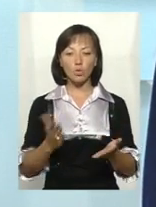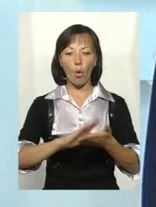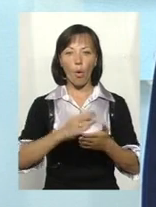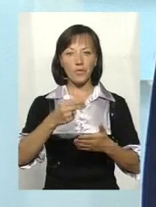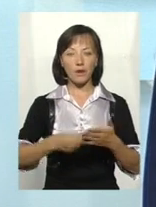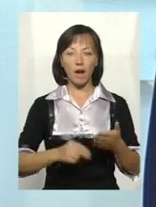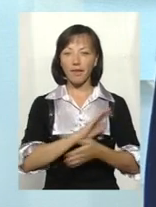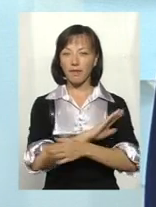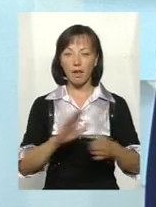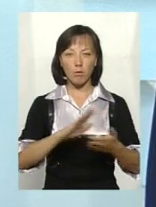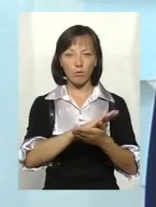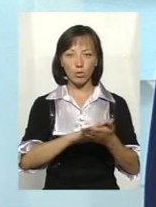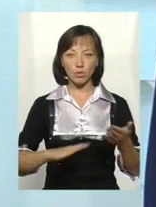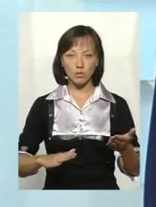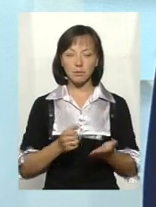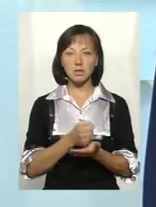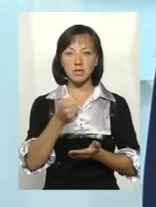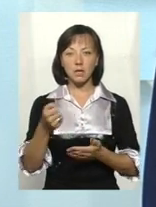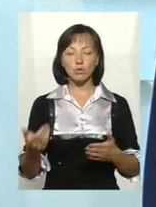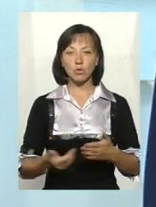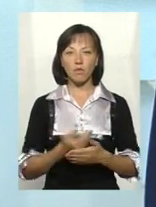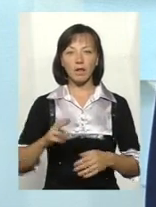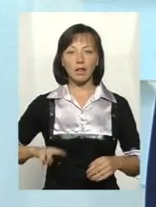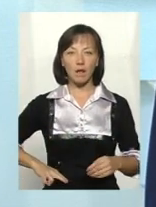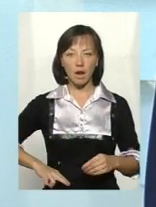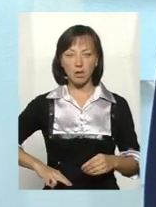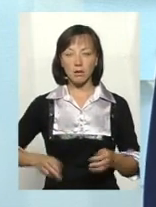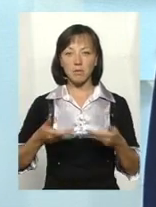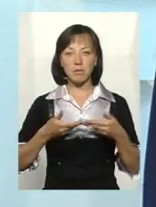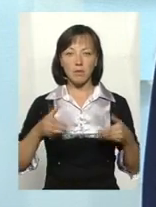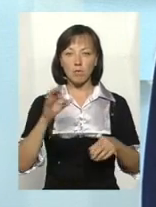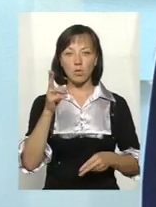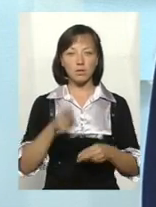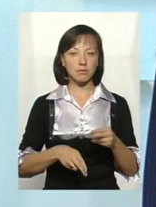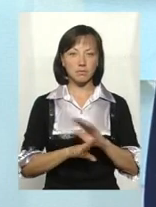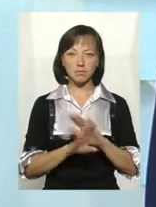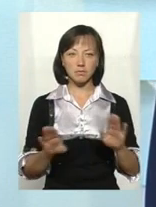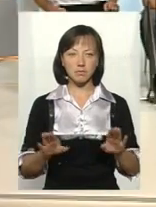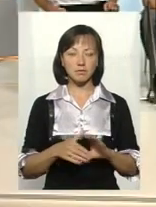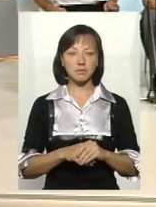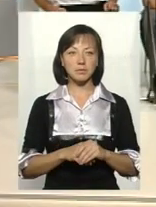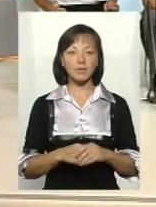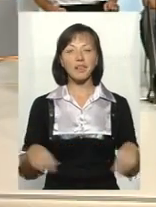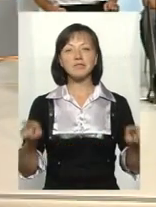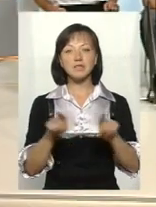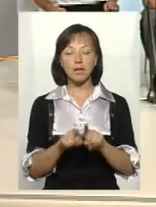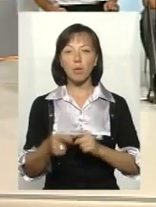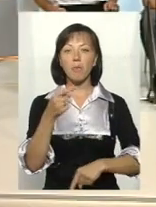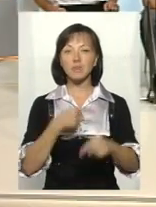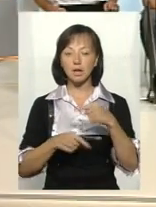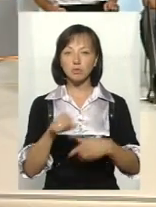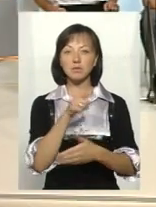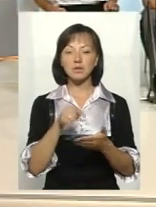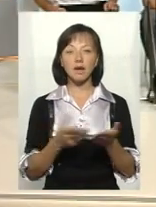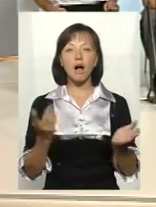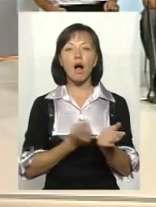не продовжений, призначений новий директор, то ми про крапку не будемо говорити. Це перше. Все-таки повертаюся до запитання,